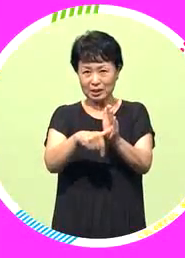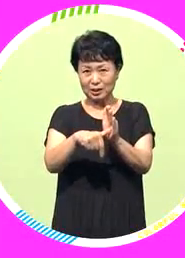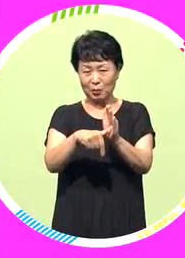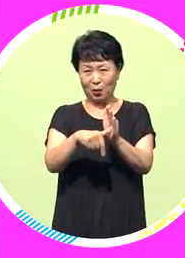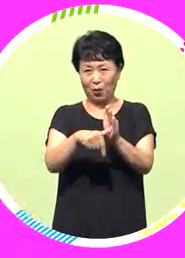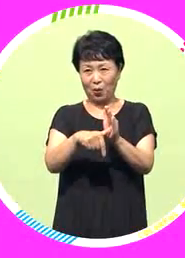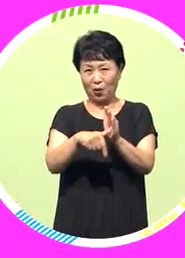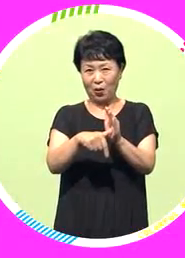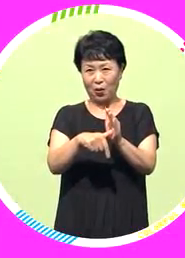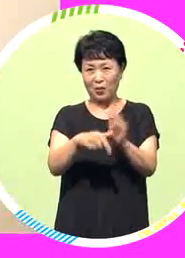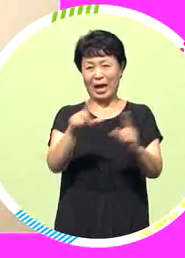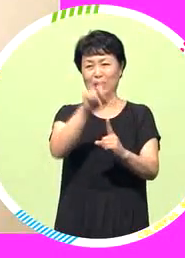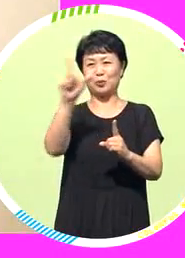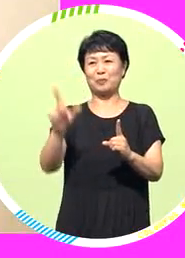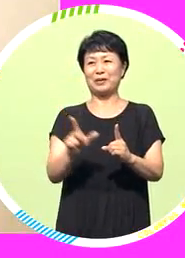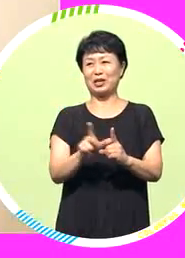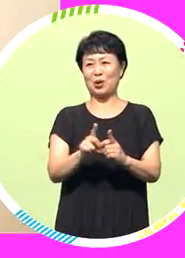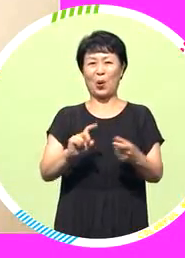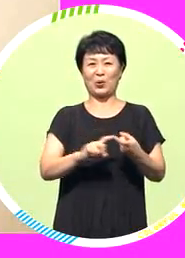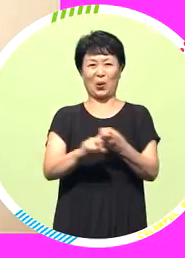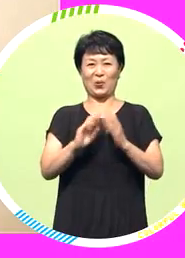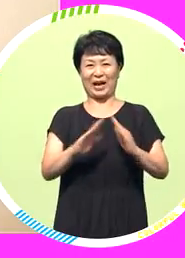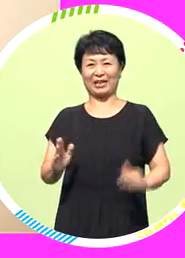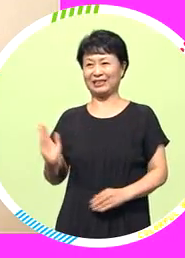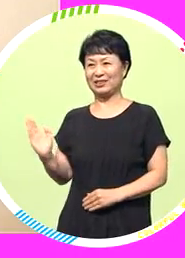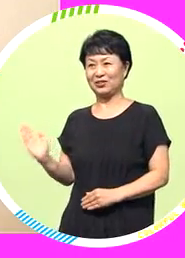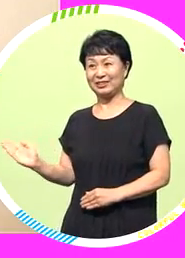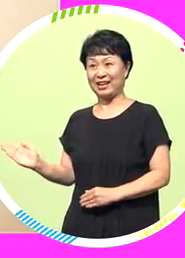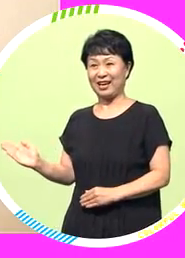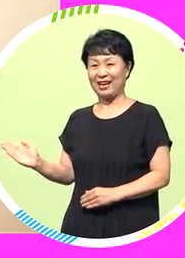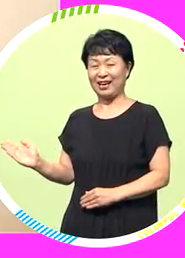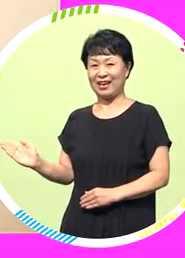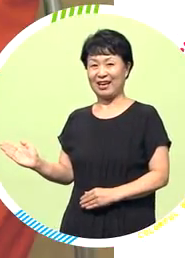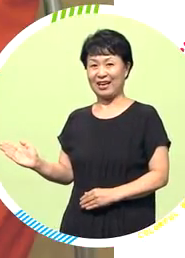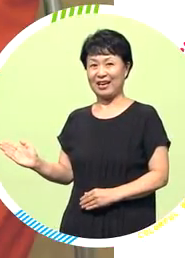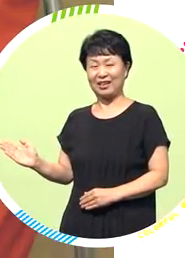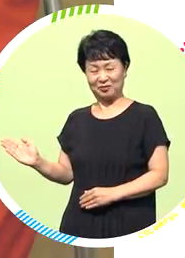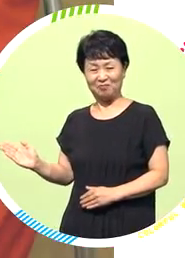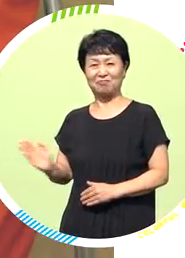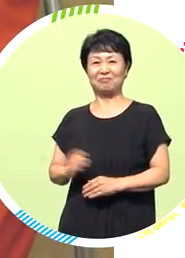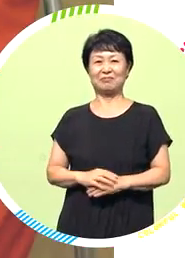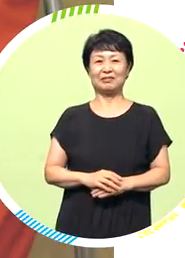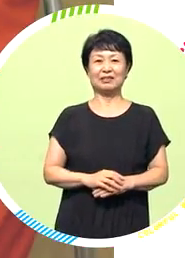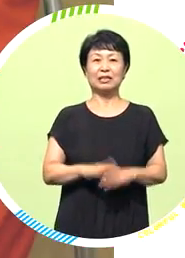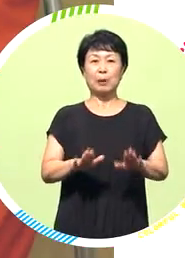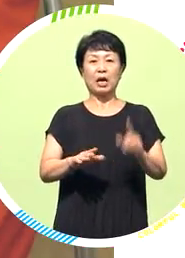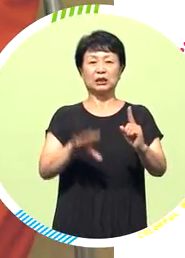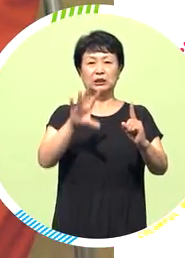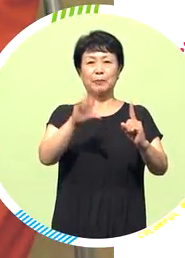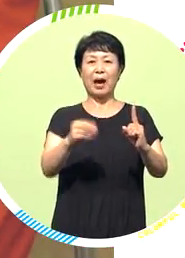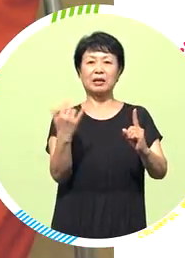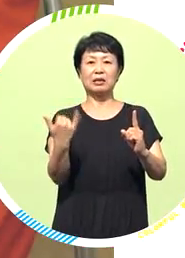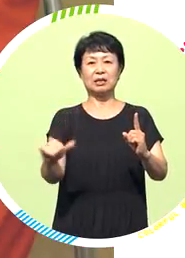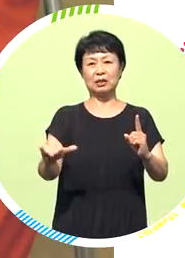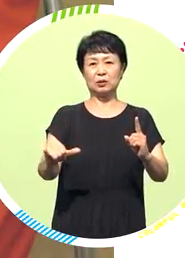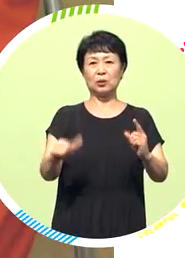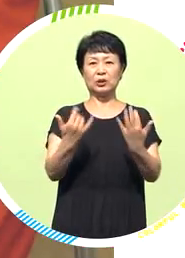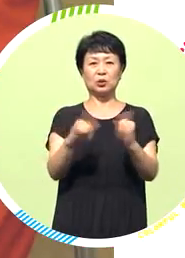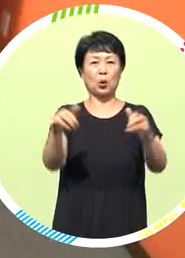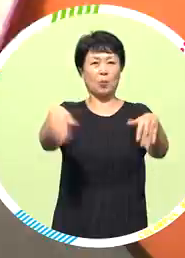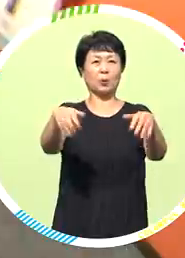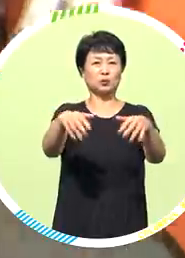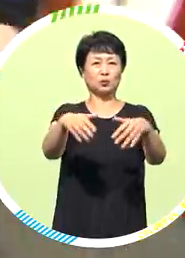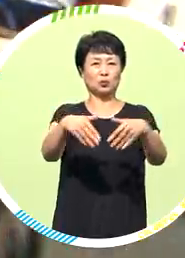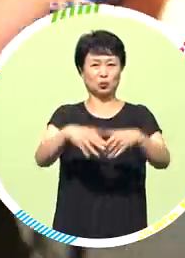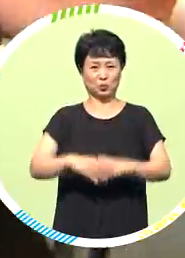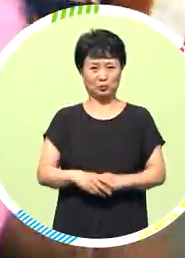ようを合言葉に、NPO 法人日本フェイスペイント協会では現在1万人のサポーターを募集しているん